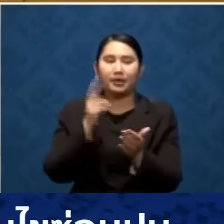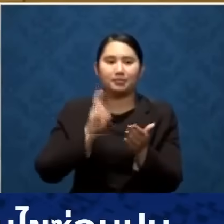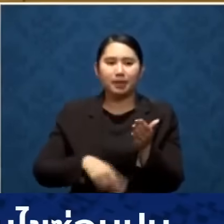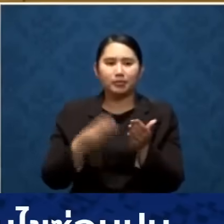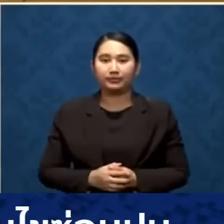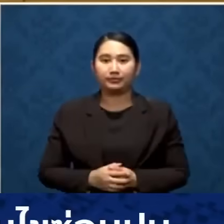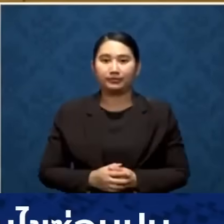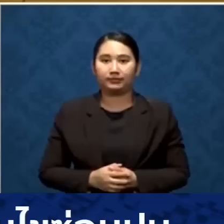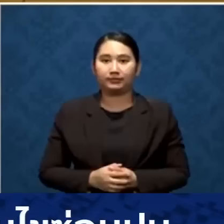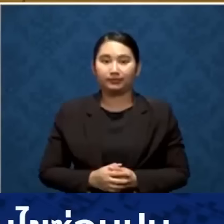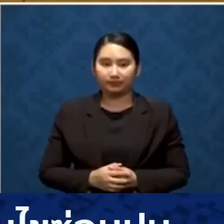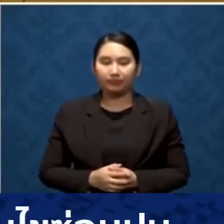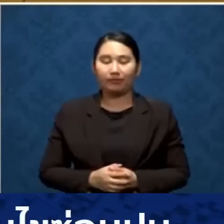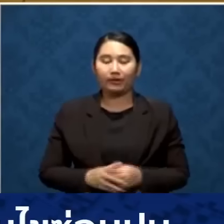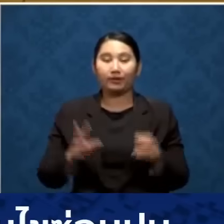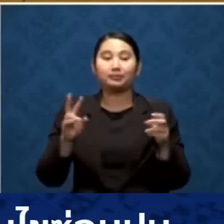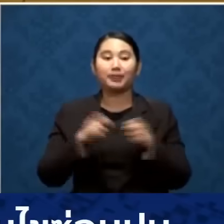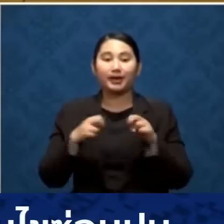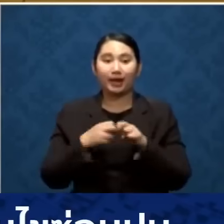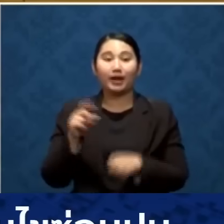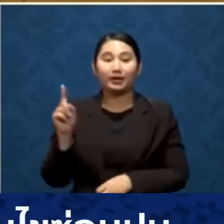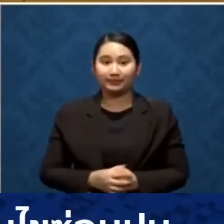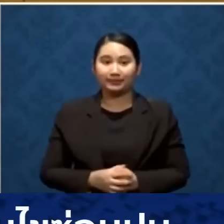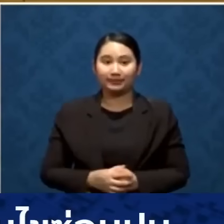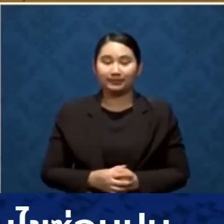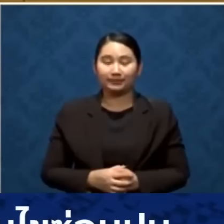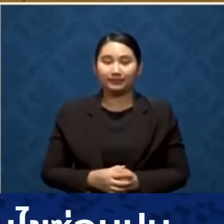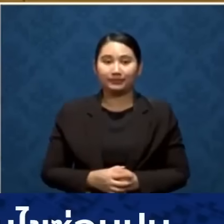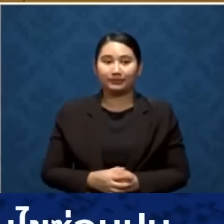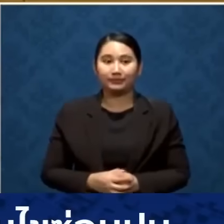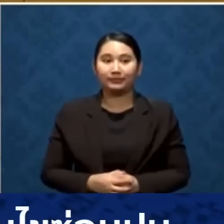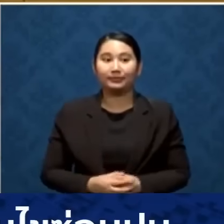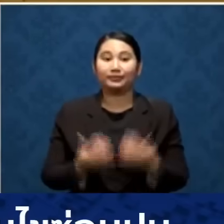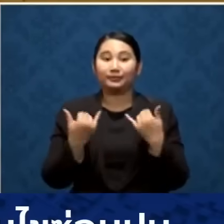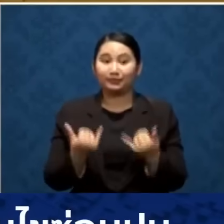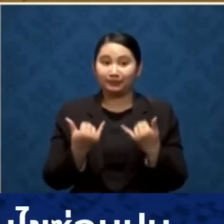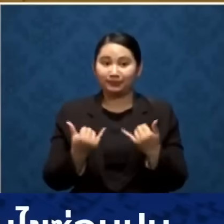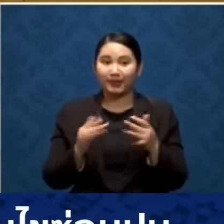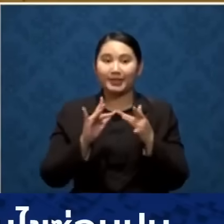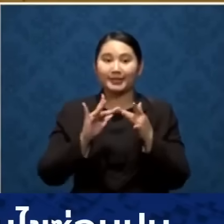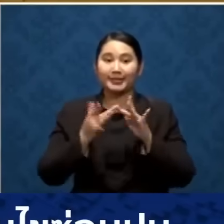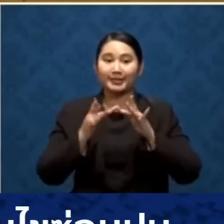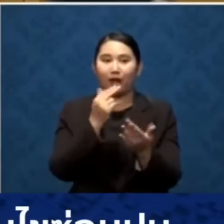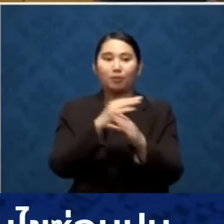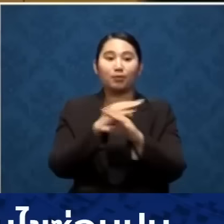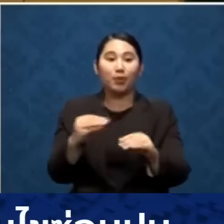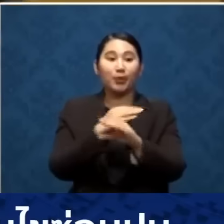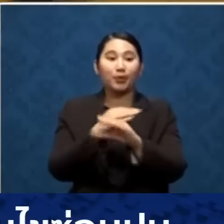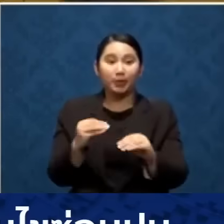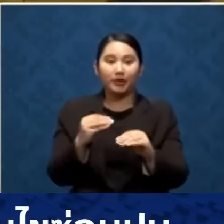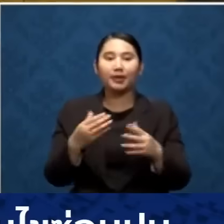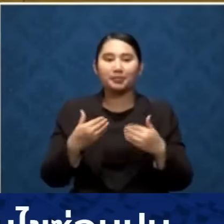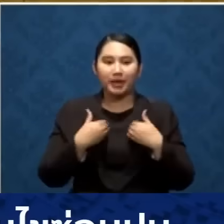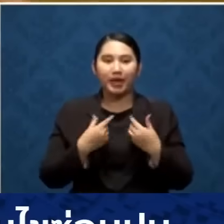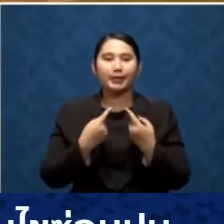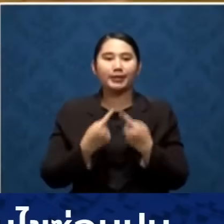ร่ 300,000 บาทสิ่งที่จะเกิดขึ้นคืออะไรครับในโลกยุคโซเชียลมีเดียก็เป็นโลกที่ดีครับแต่การประ